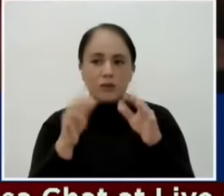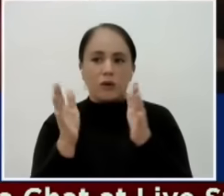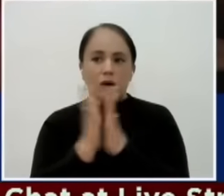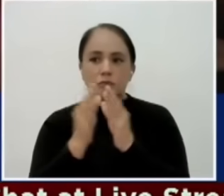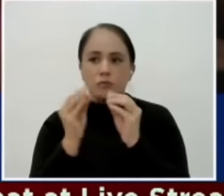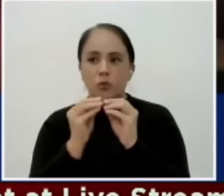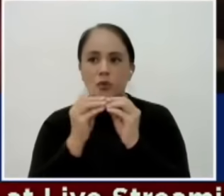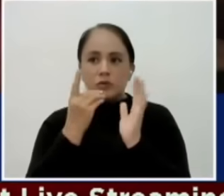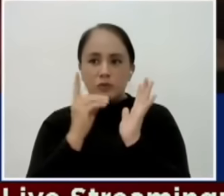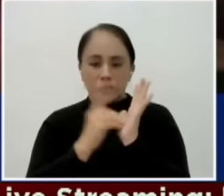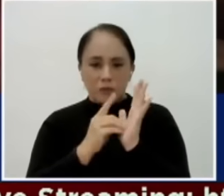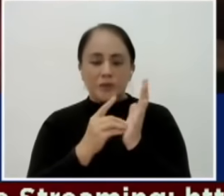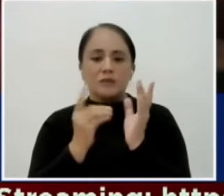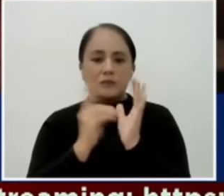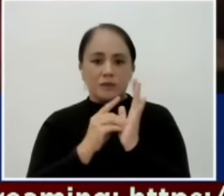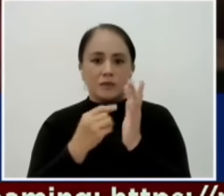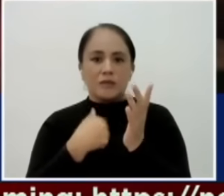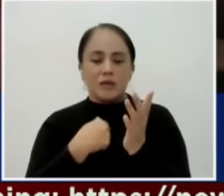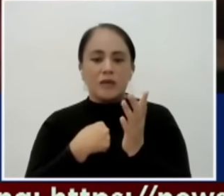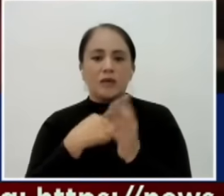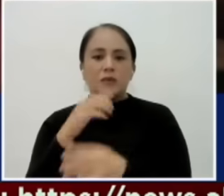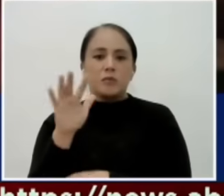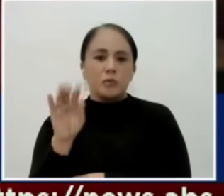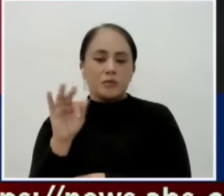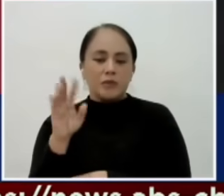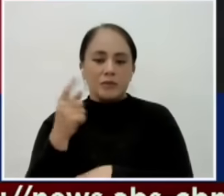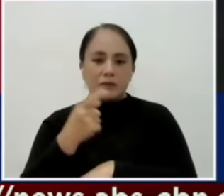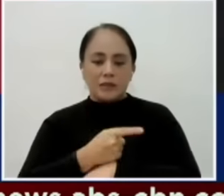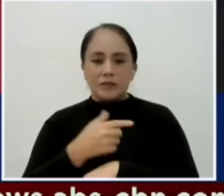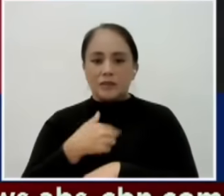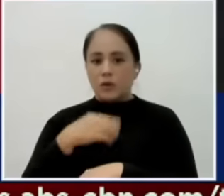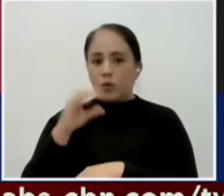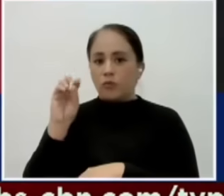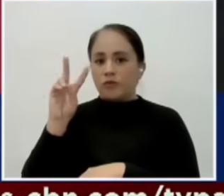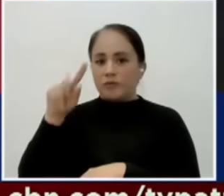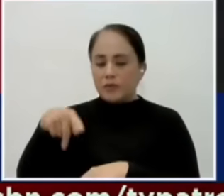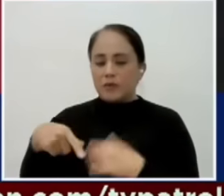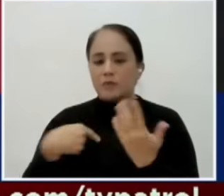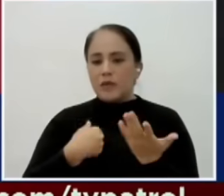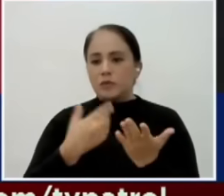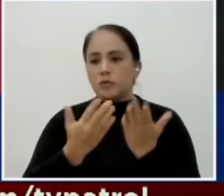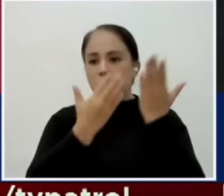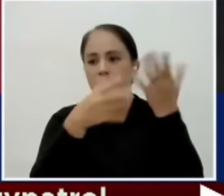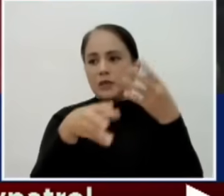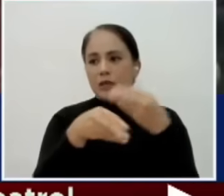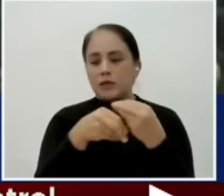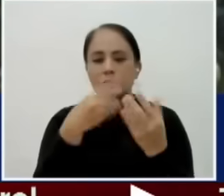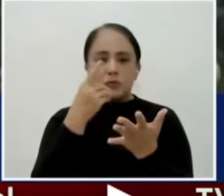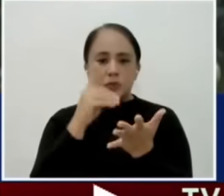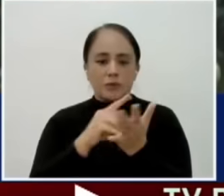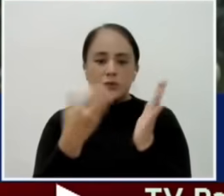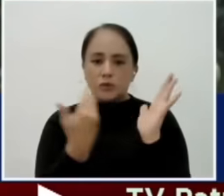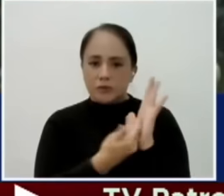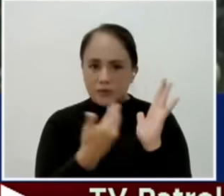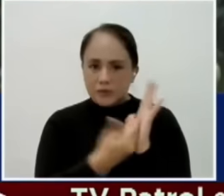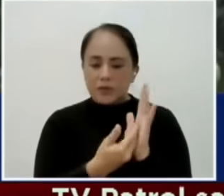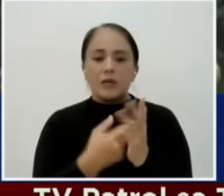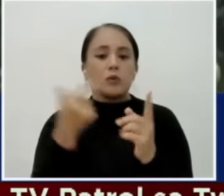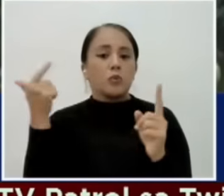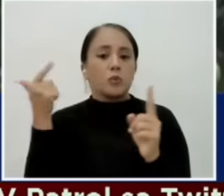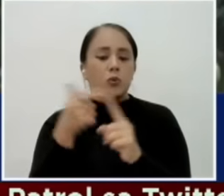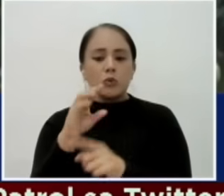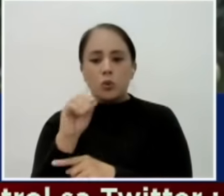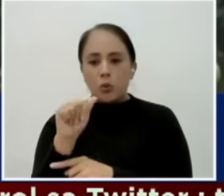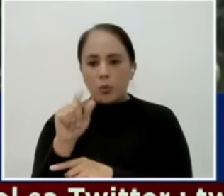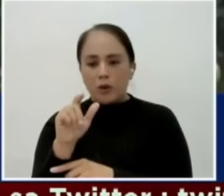ang COA. May 15 araw ang OVP para magpaliwanag at magsumite ng dagdag na dokumento at ebidensya. Target ng COA na mailabas